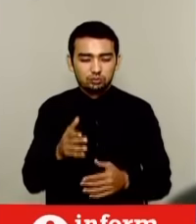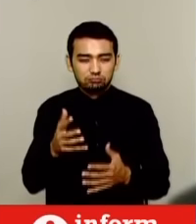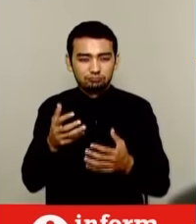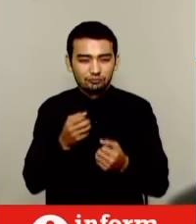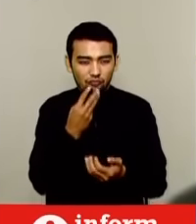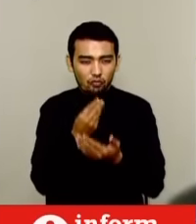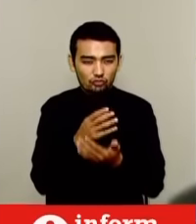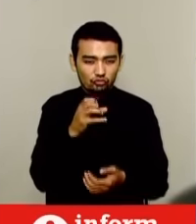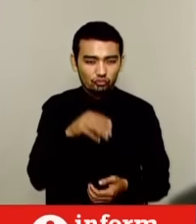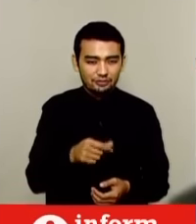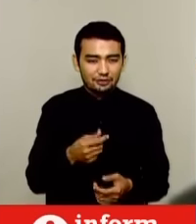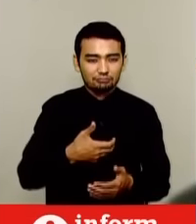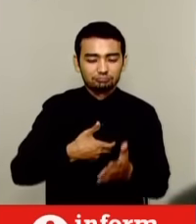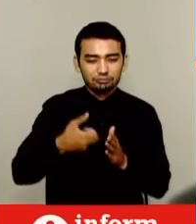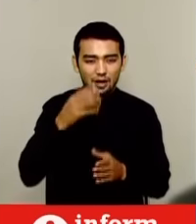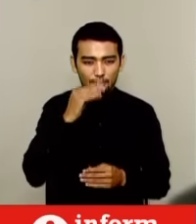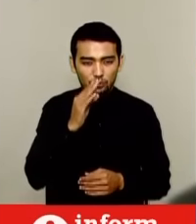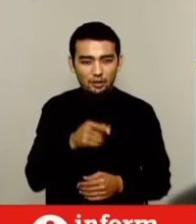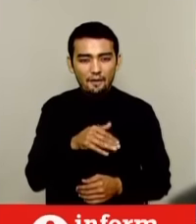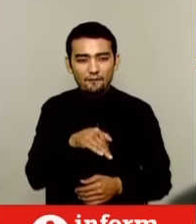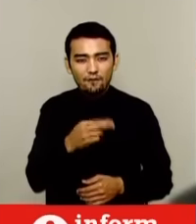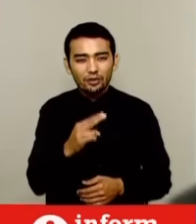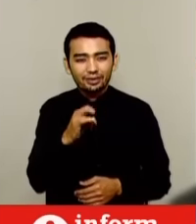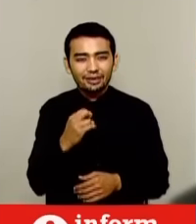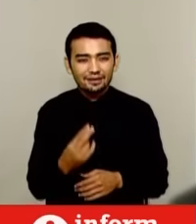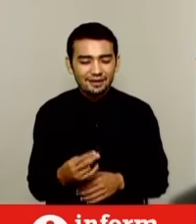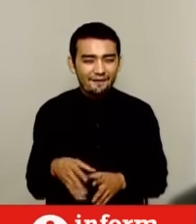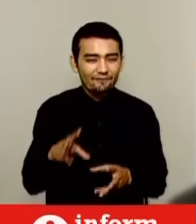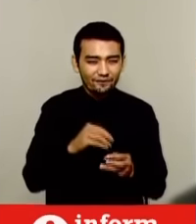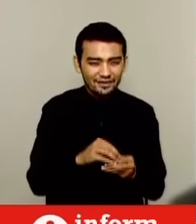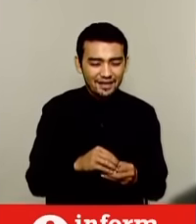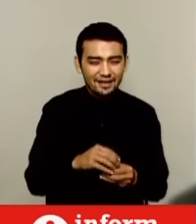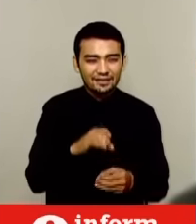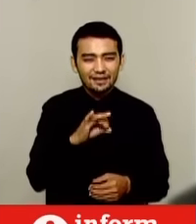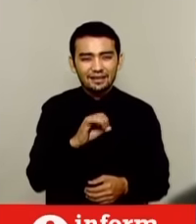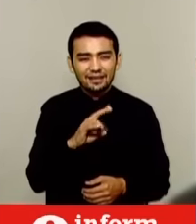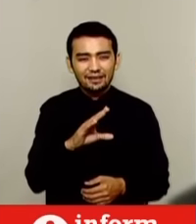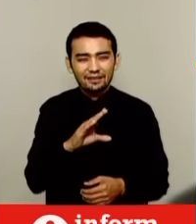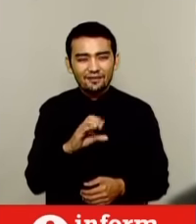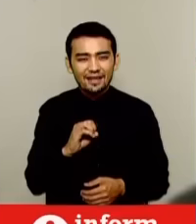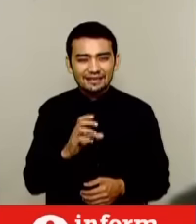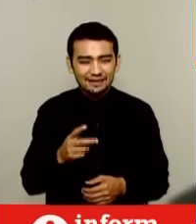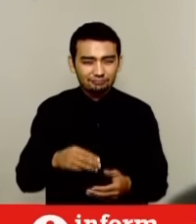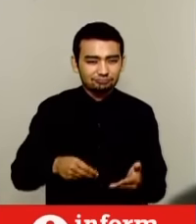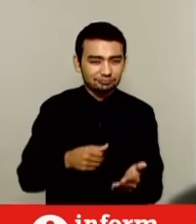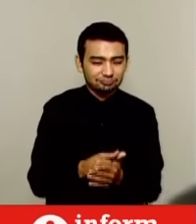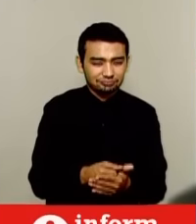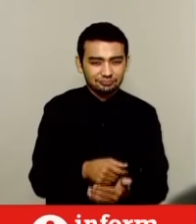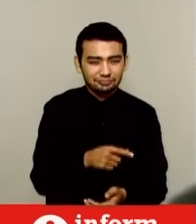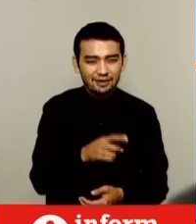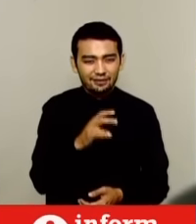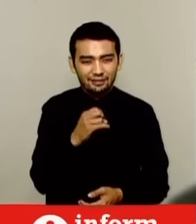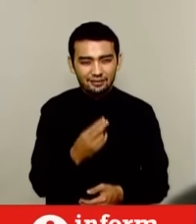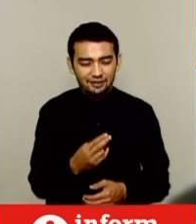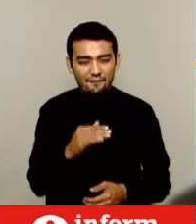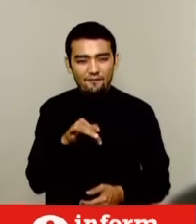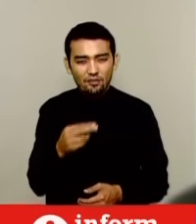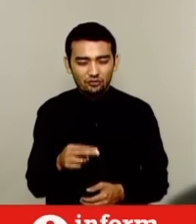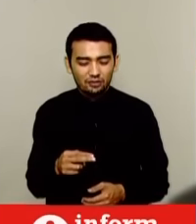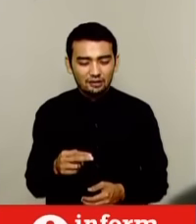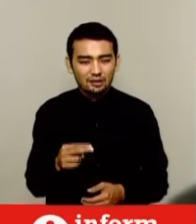находиться в национальном фонде, с ними будут осуществляться все инвестиционные операции, которые совершаются с национальным фондом. То